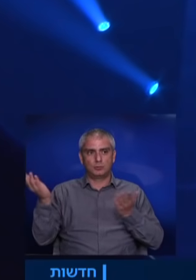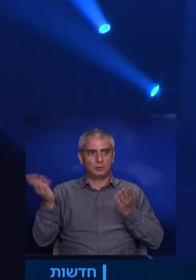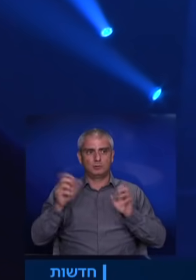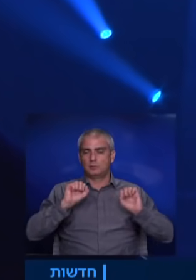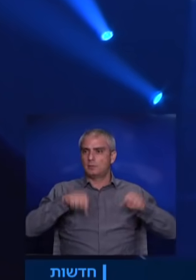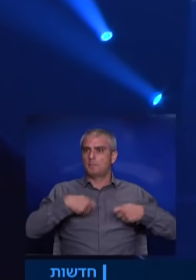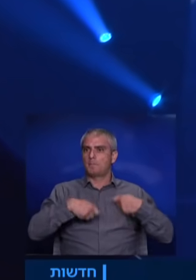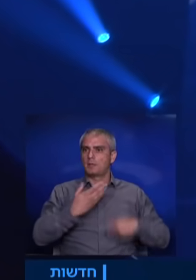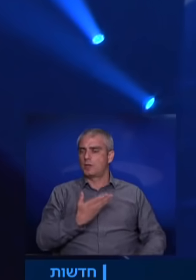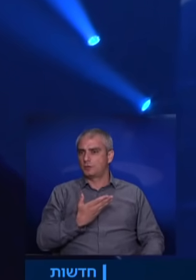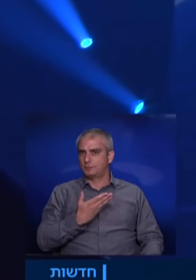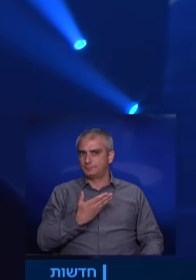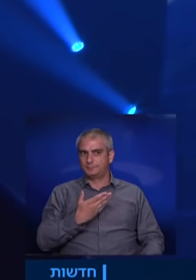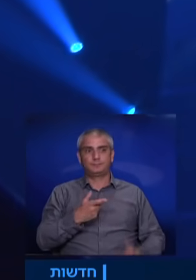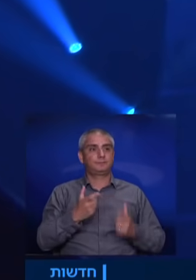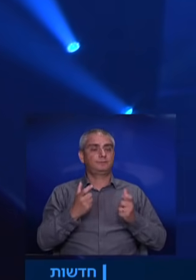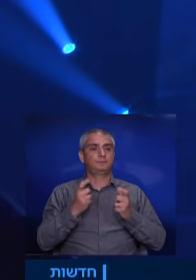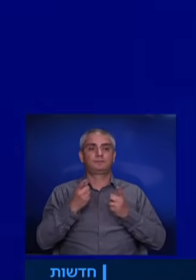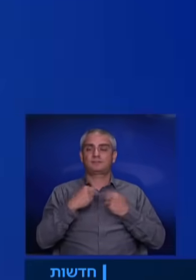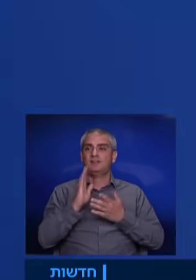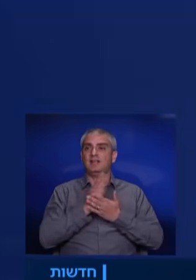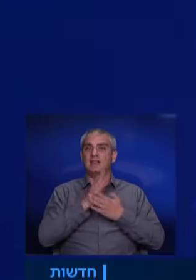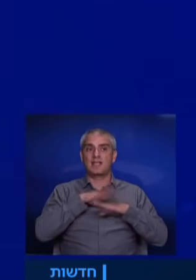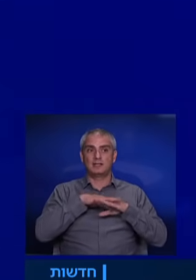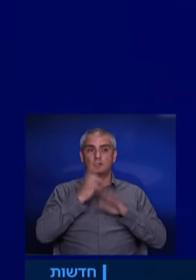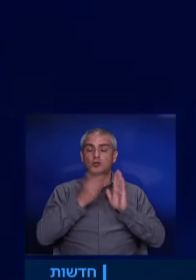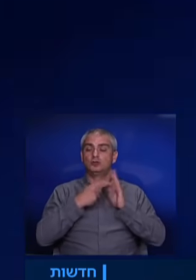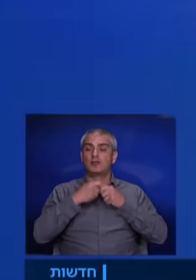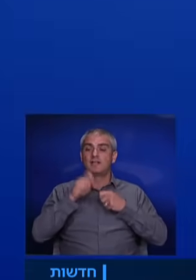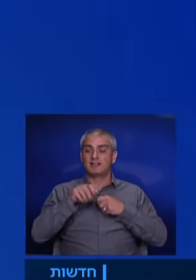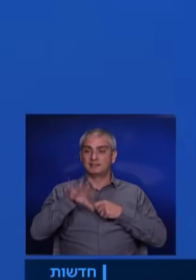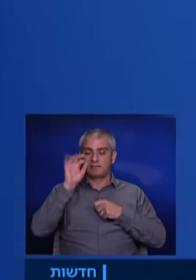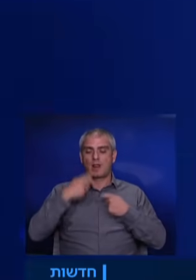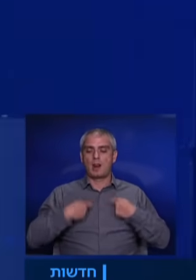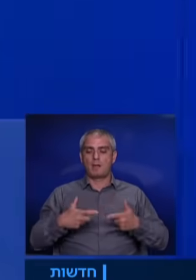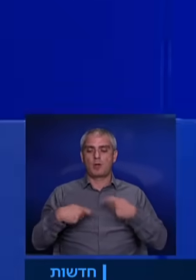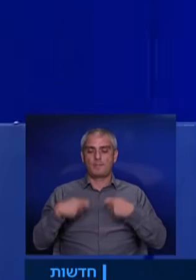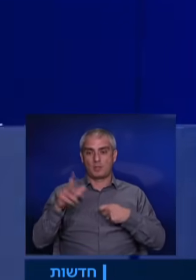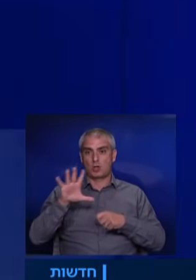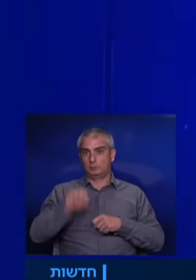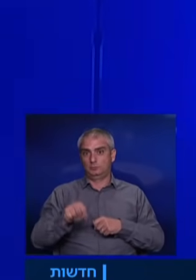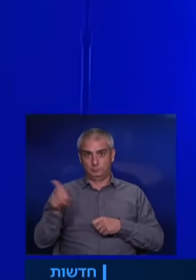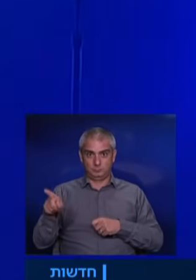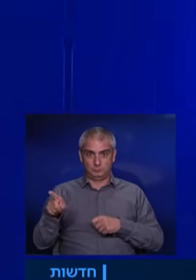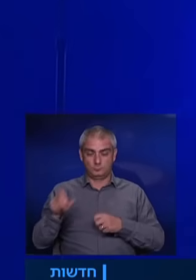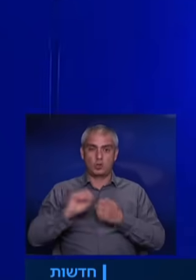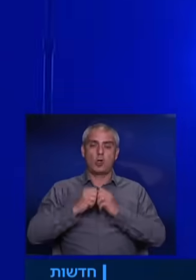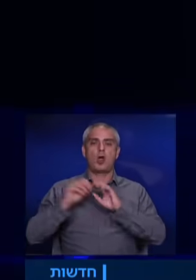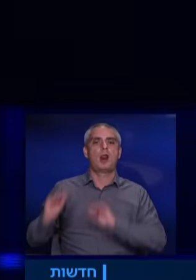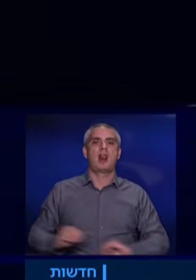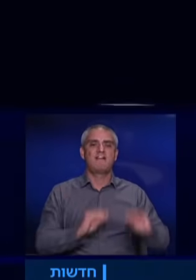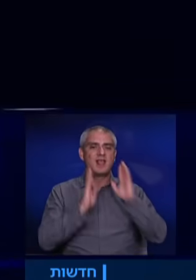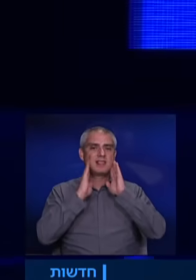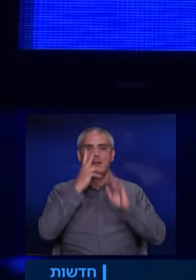הזאת. החלטת ועדת האתיקה של הכנסת דורשת מחבר כנסת נבחר למכור מניות שהוא מחזיק בהן, או להעבירן